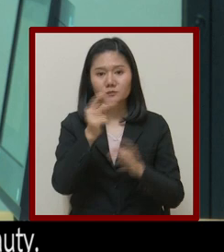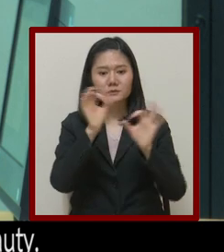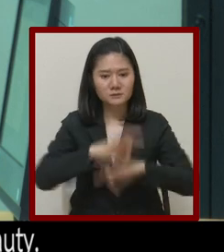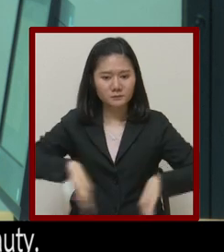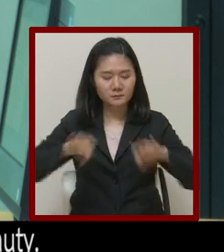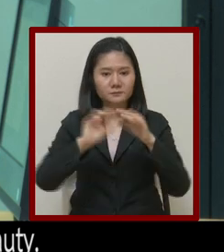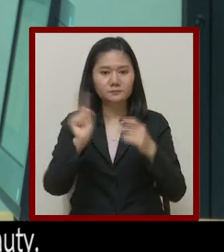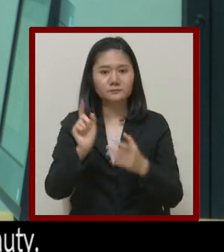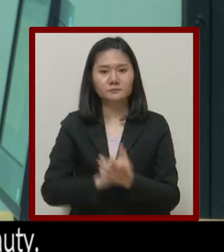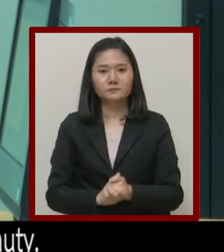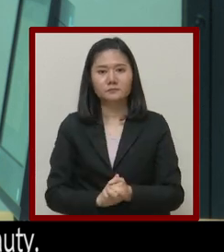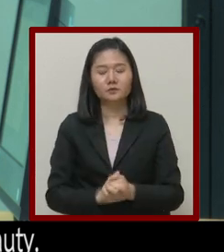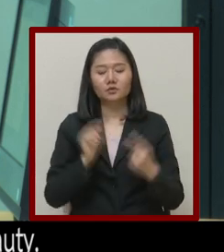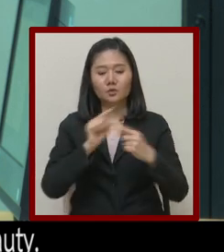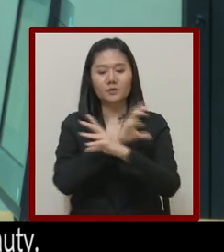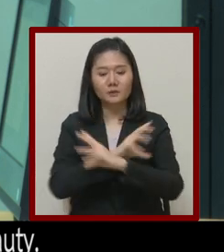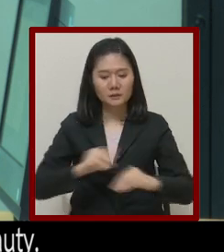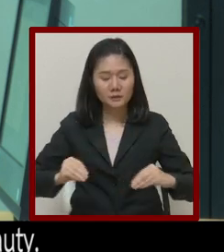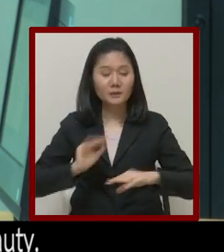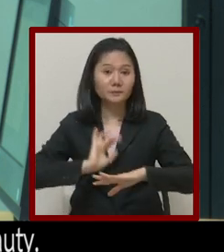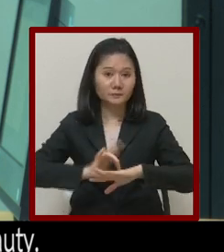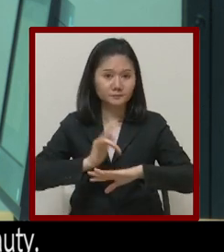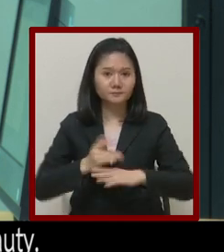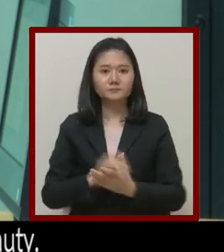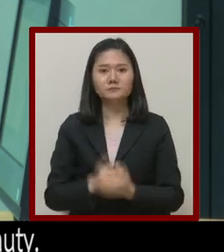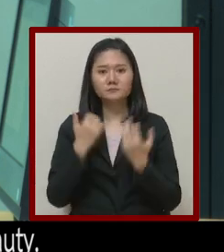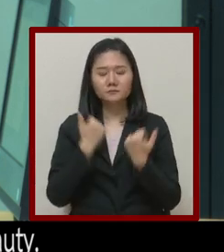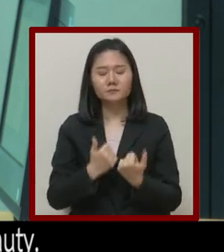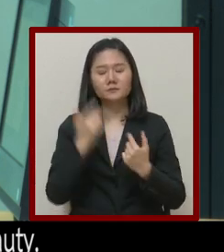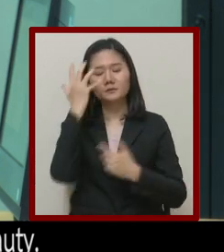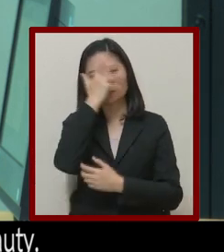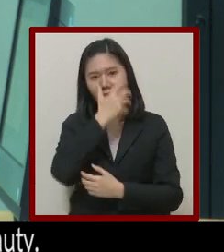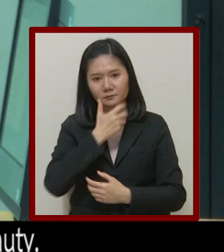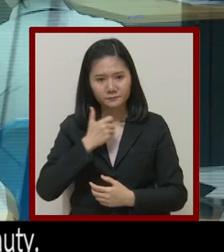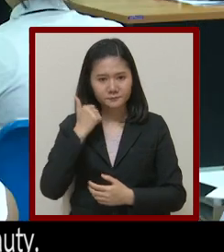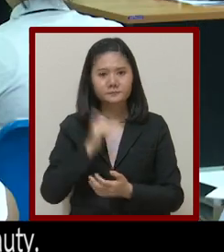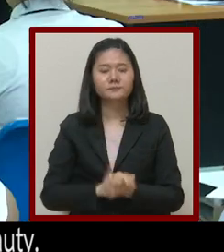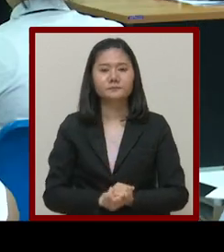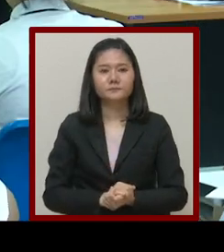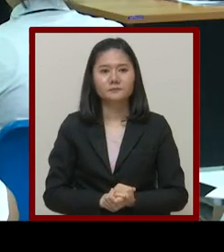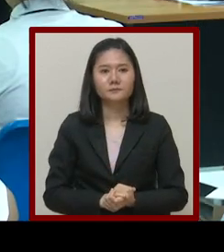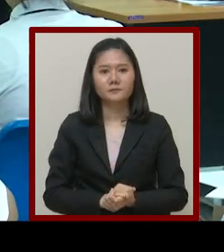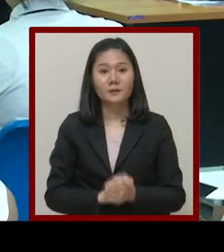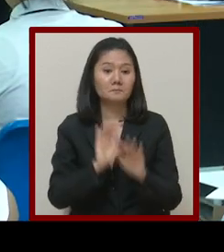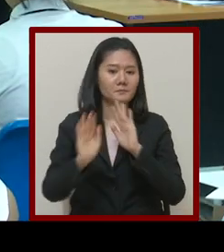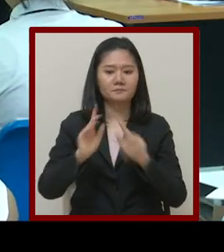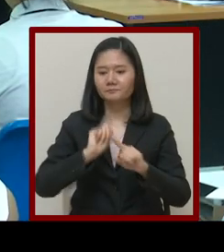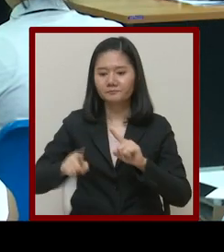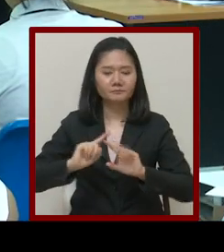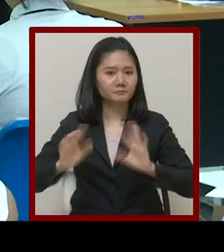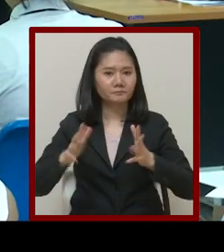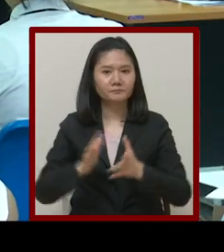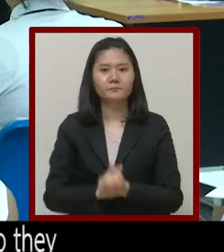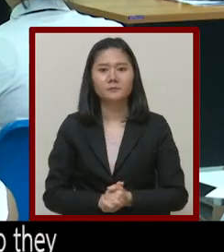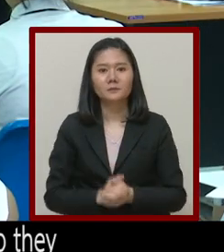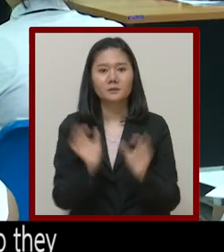ำคัญก็คือในเรื่องของความเงียบสงบจากธรรมชาติและก็ความสวยงามของธรรมชาติอันนี้หาเปรียบที่ไหนก็ไม่ได้เลยน